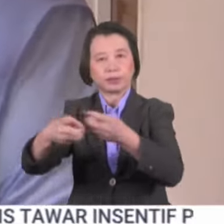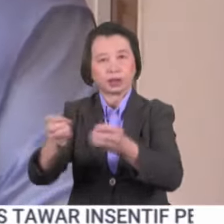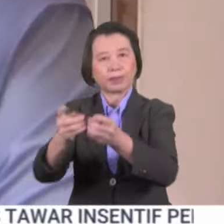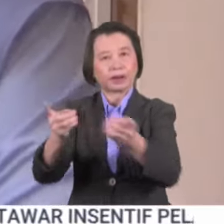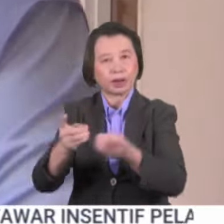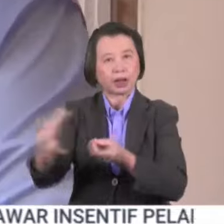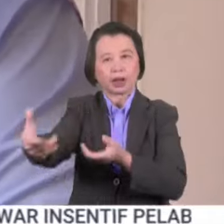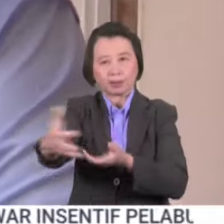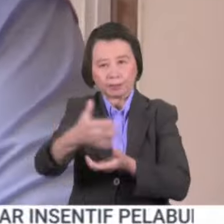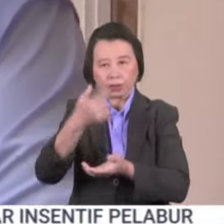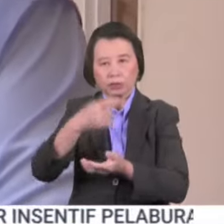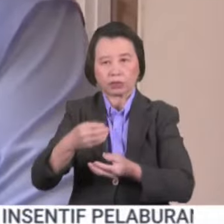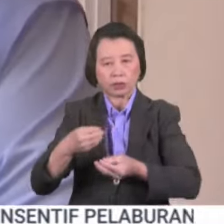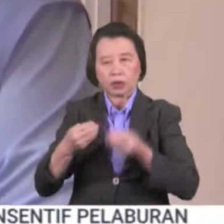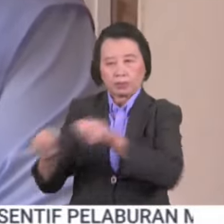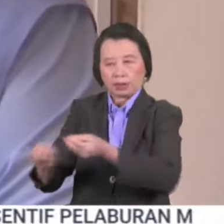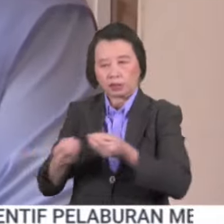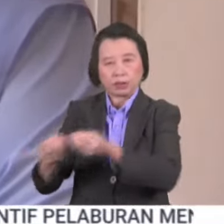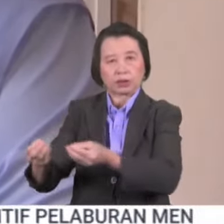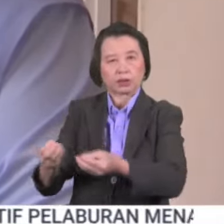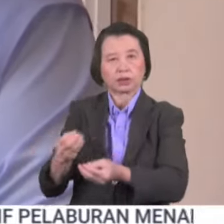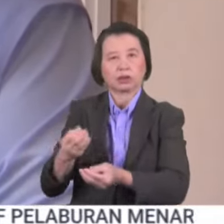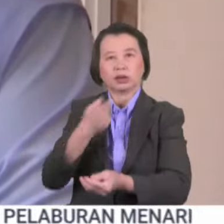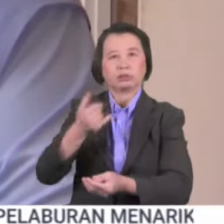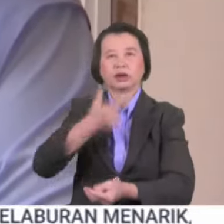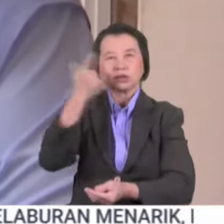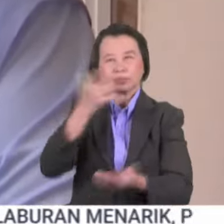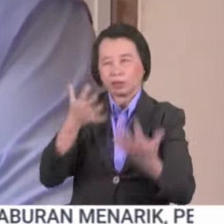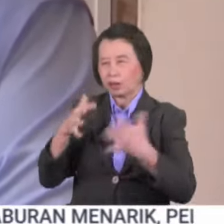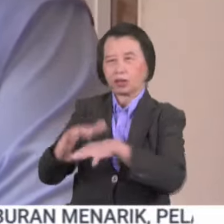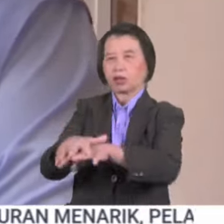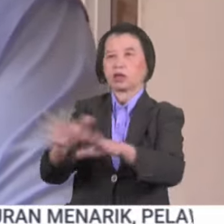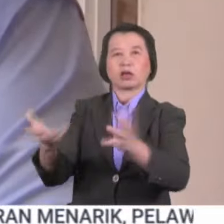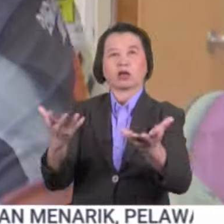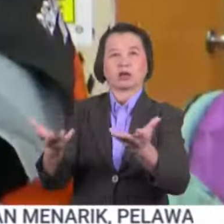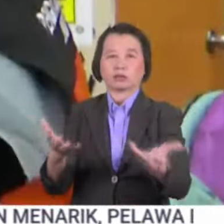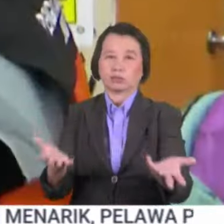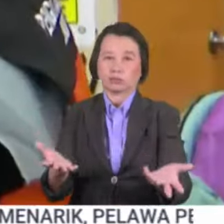kan, untuk kita nak agihkan saluran ni. Kadang kita tak nak ada pertindihan.